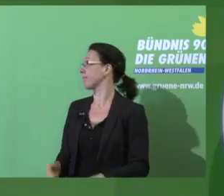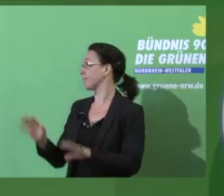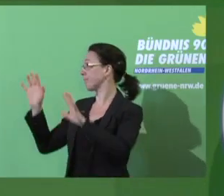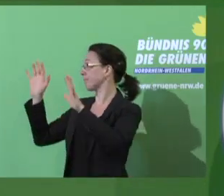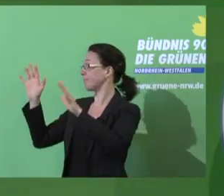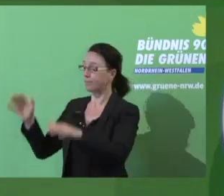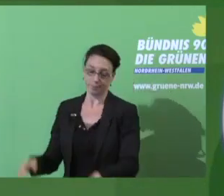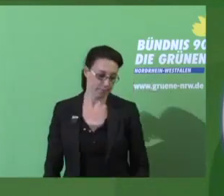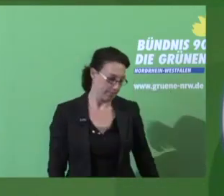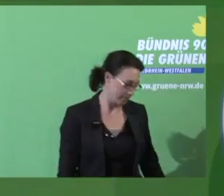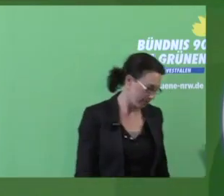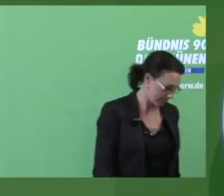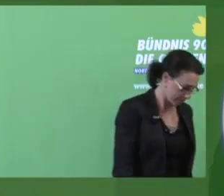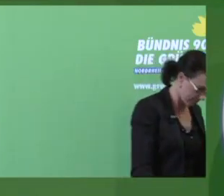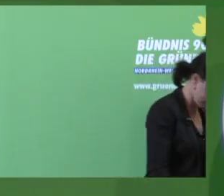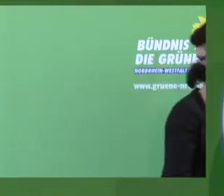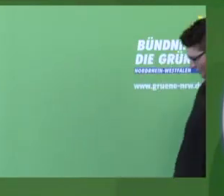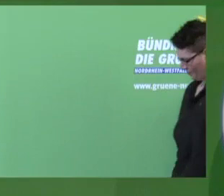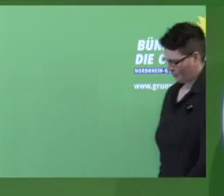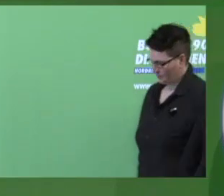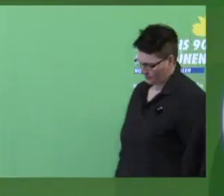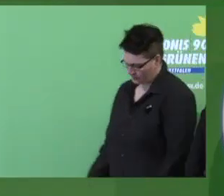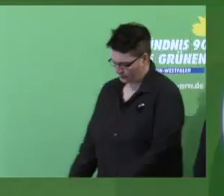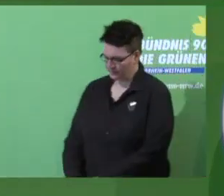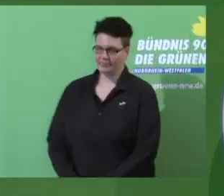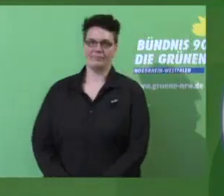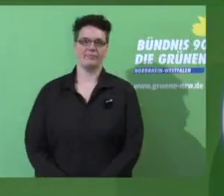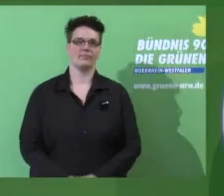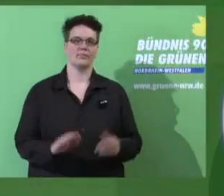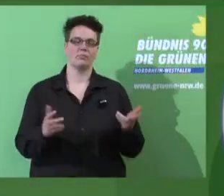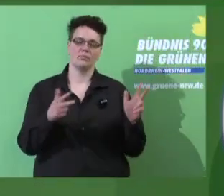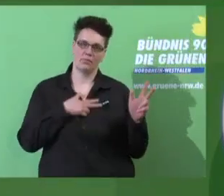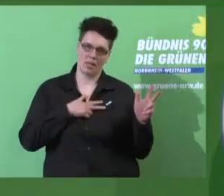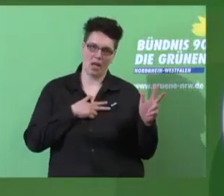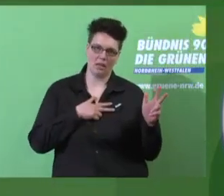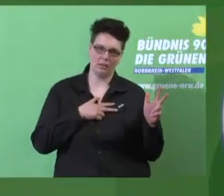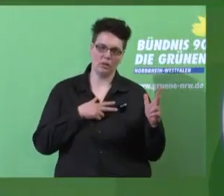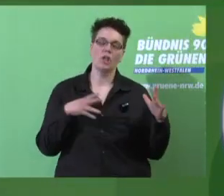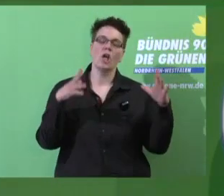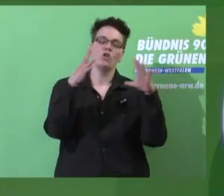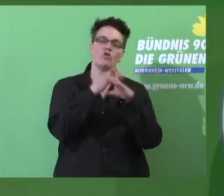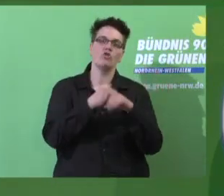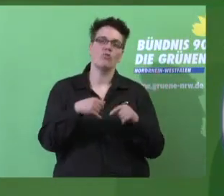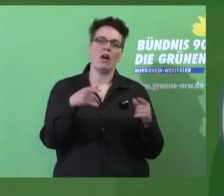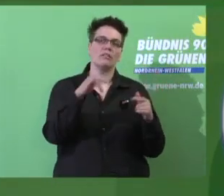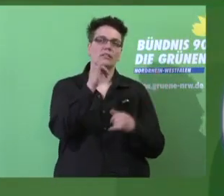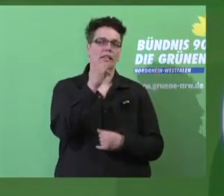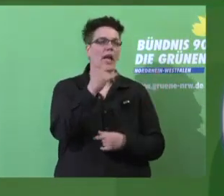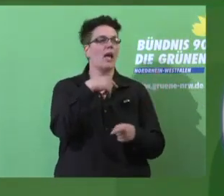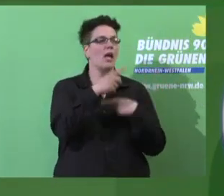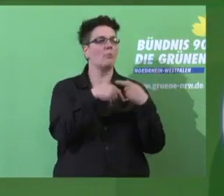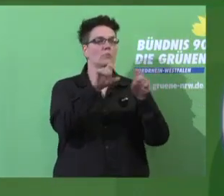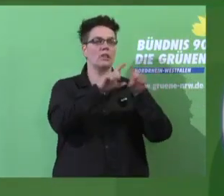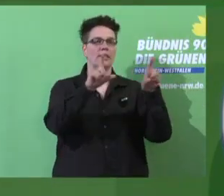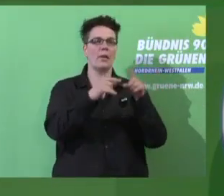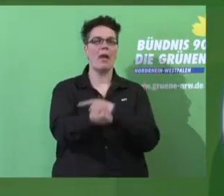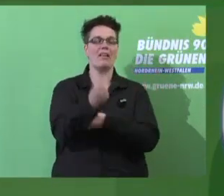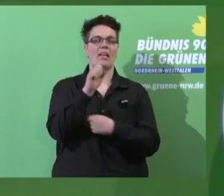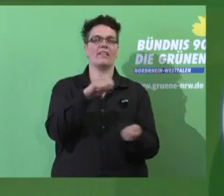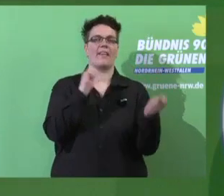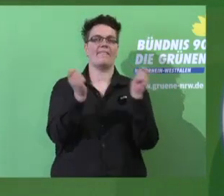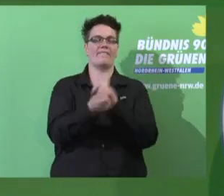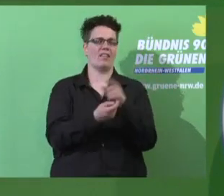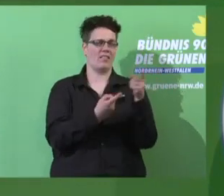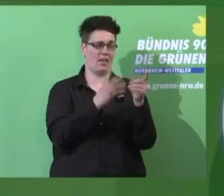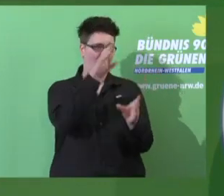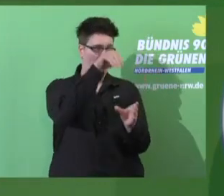Denn wenn man mal ehrlich sein soll, wenn Schwarz-Gelb von Energiewende spricht, dann sprechen sie im Grunde